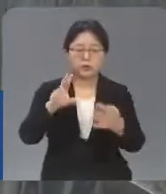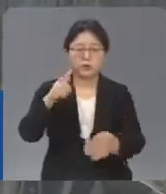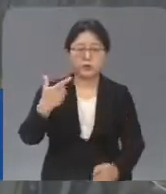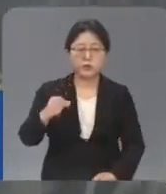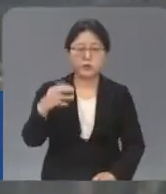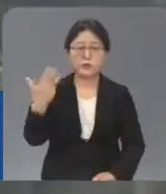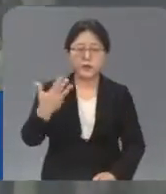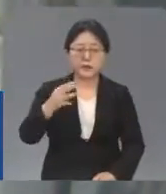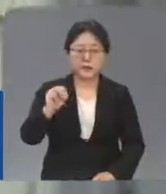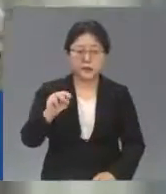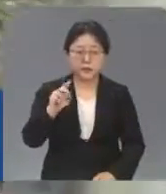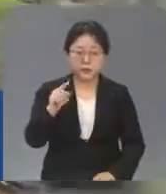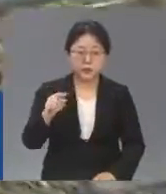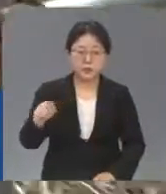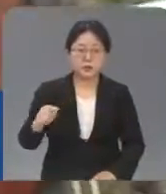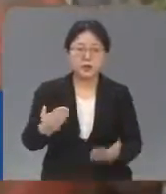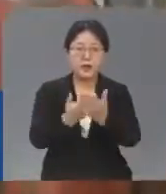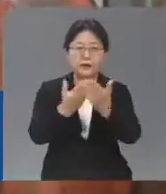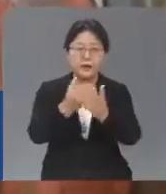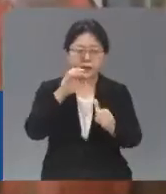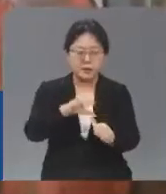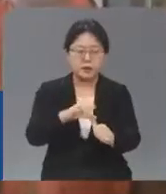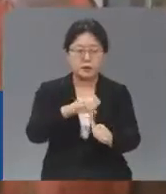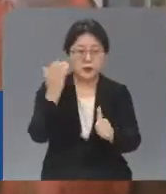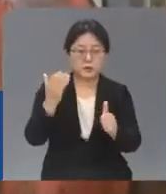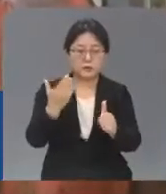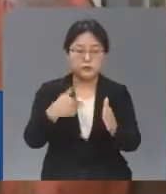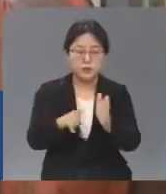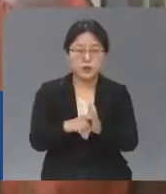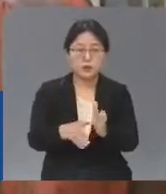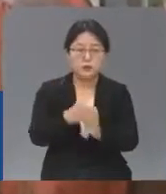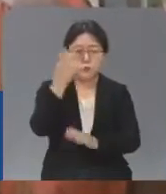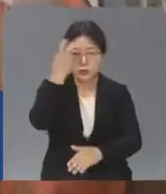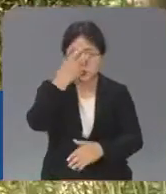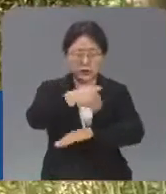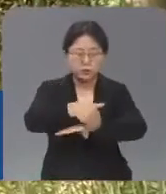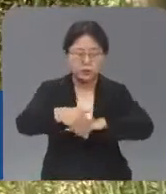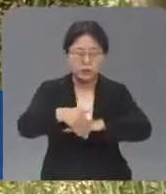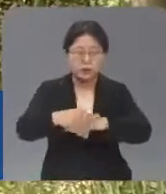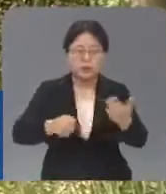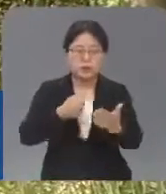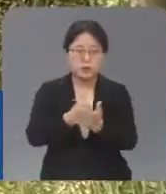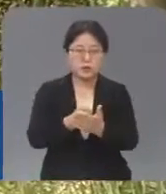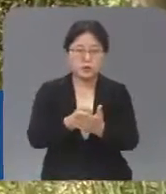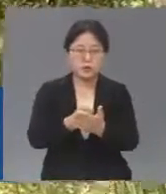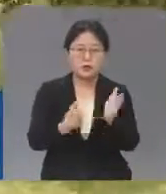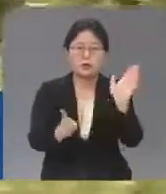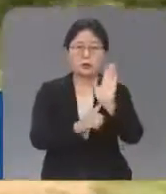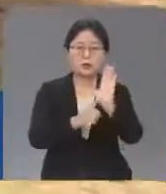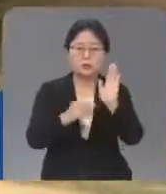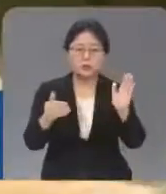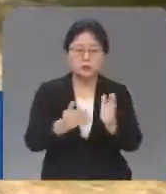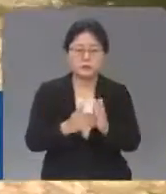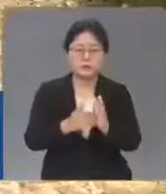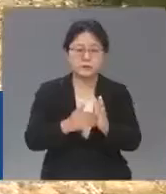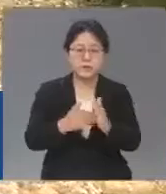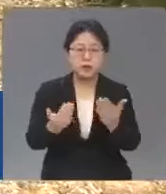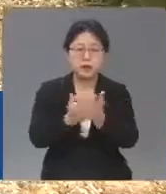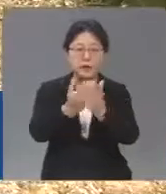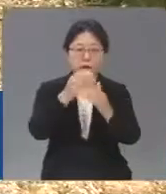개발 제한 구역으로 묶여 재산권 행사가 제한됐다는 광주 집단 추락지구 4곳이 해제됐습니다. 광주시는 남구